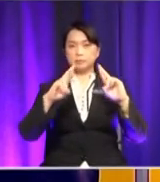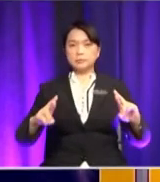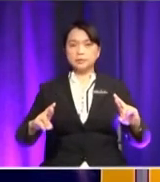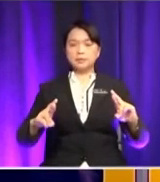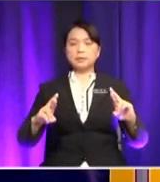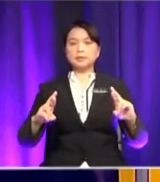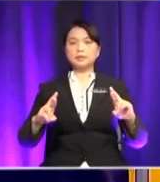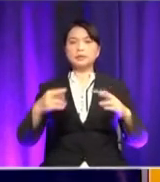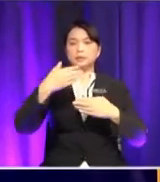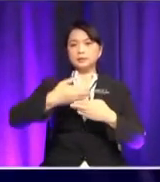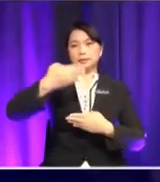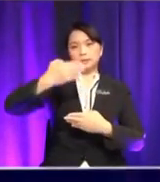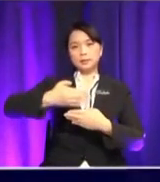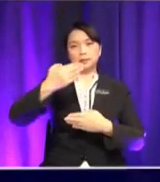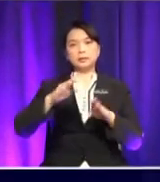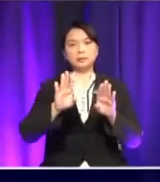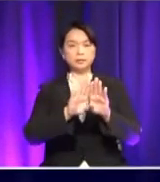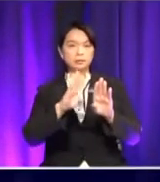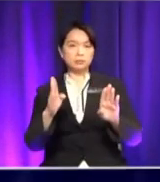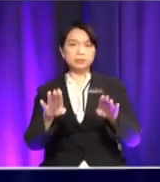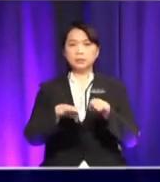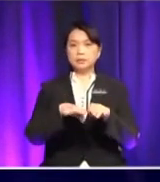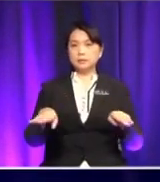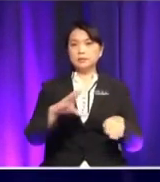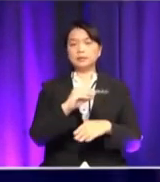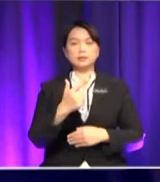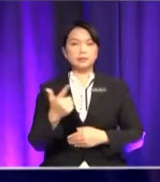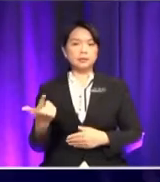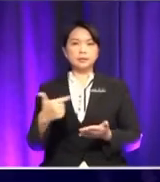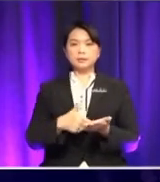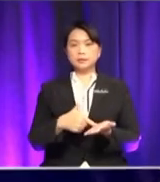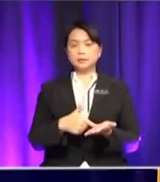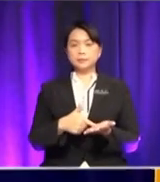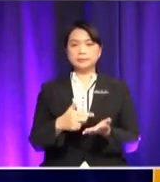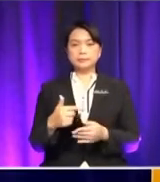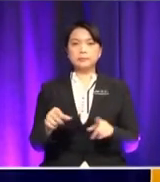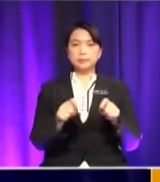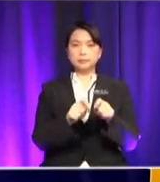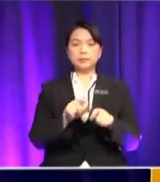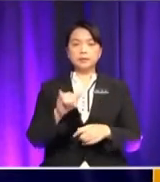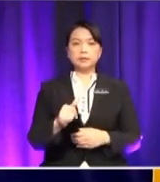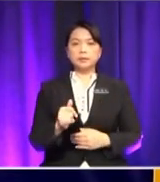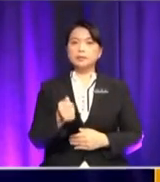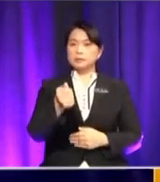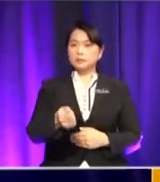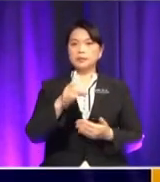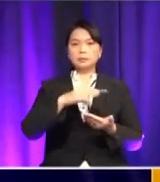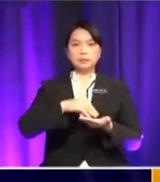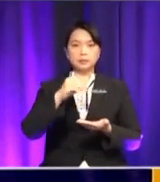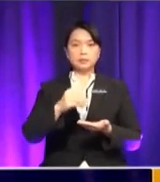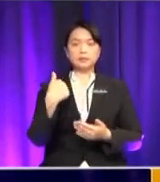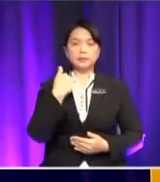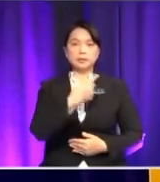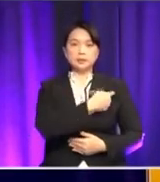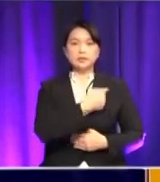tingkat pintu lantai dan sebagainya Oke seaspy Yahoo belajar sebelum ini kita ada